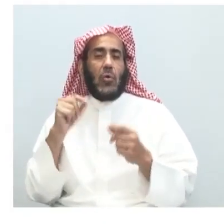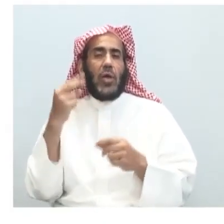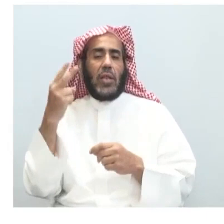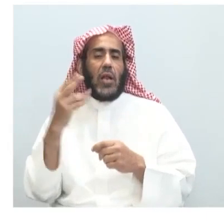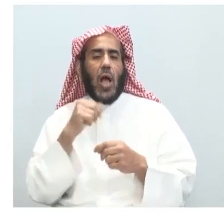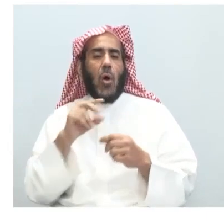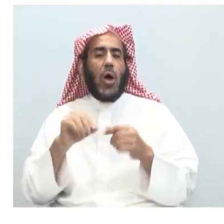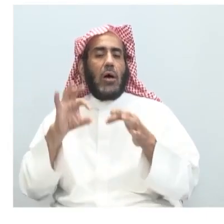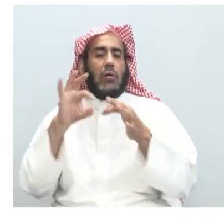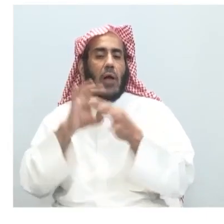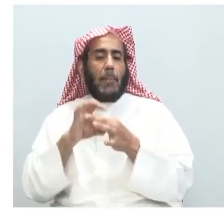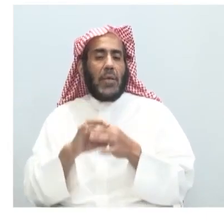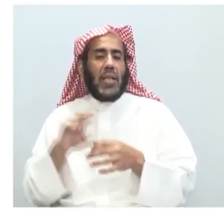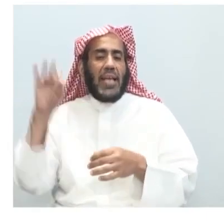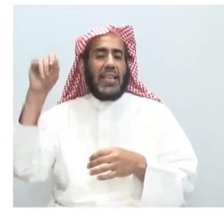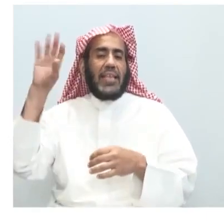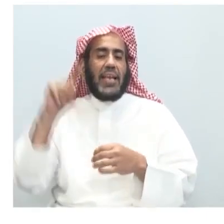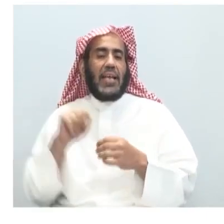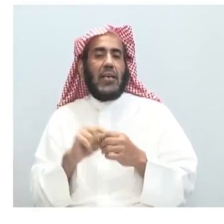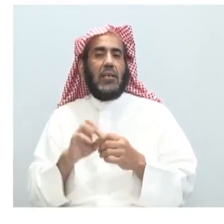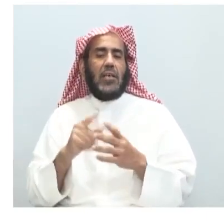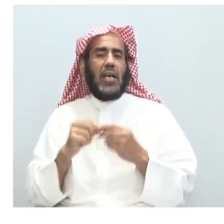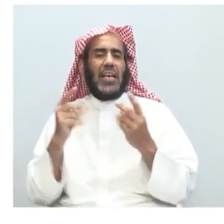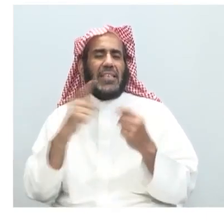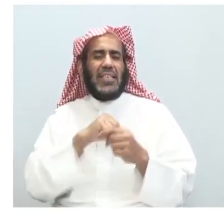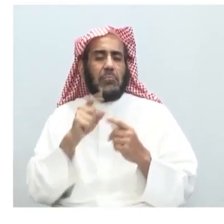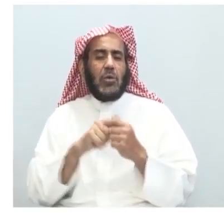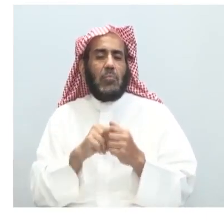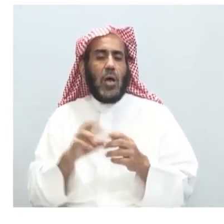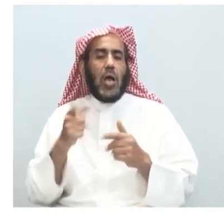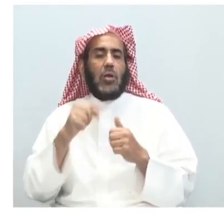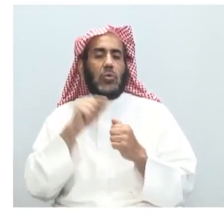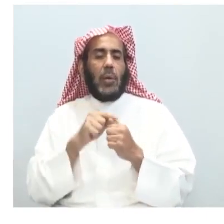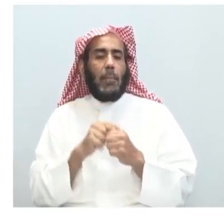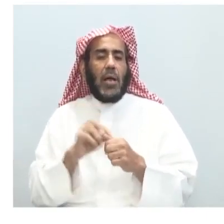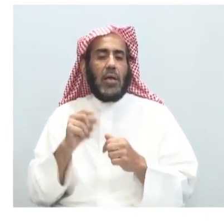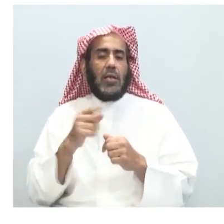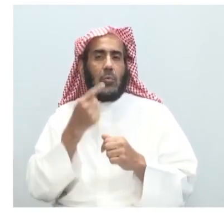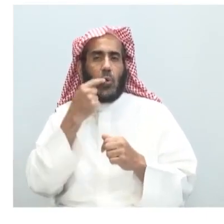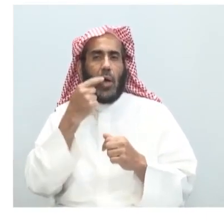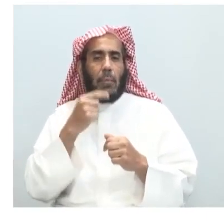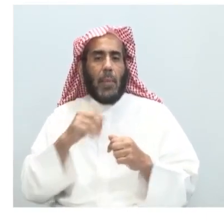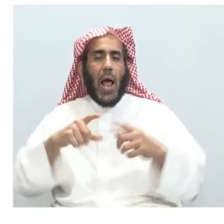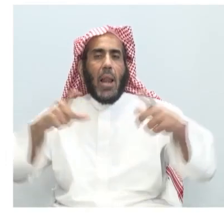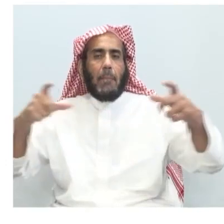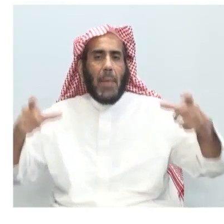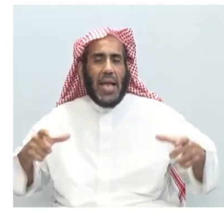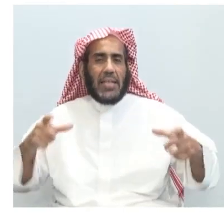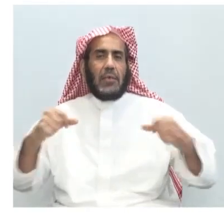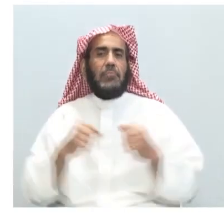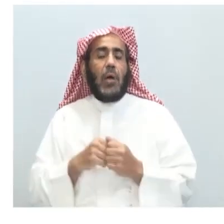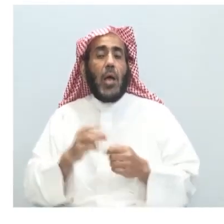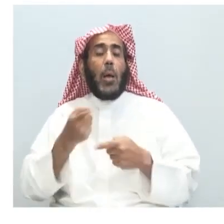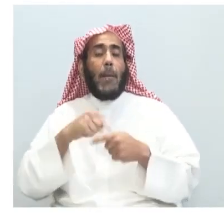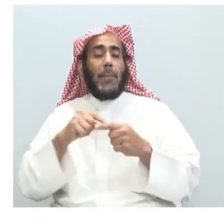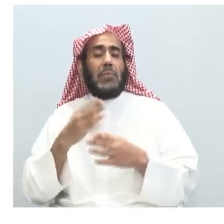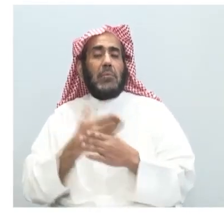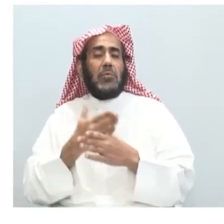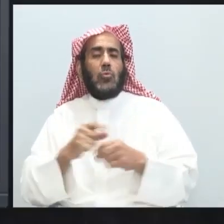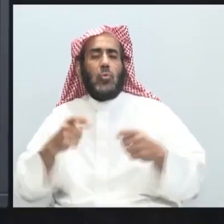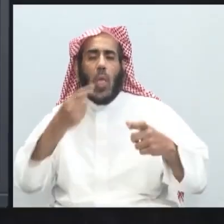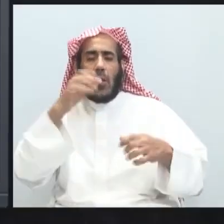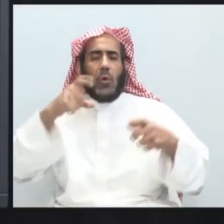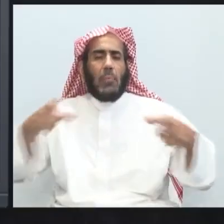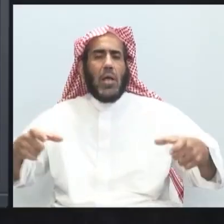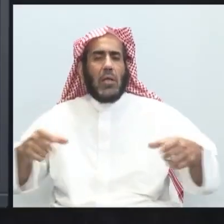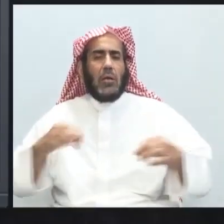له رابطه ايثيريه التسميه يسمى بسكر المائده بالنسبه لسبب تسميته